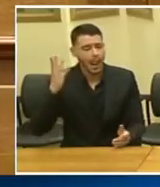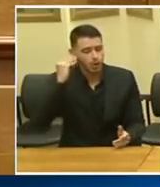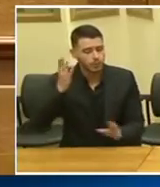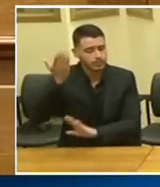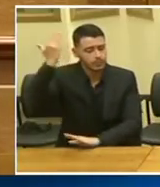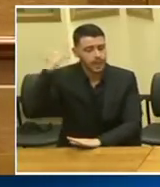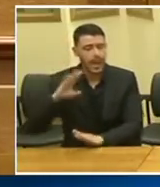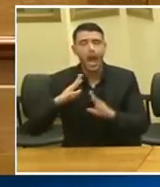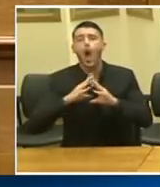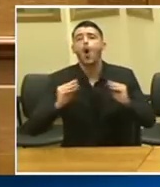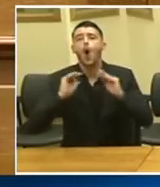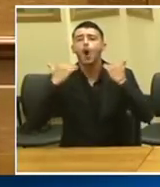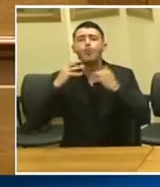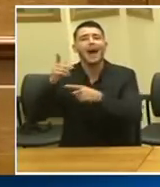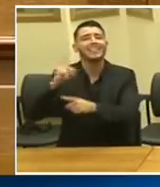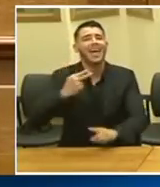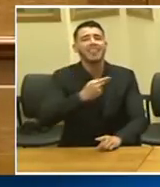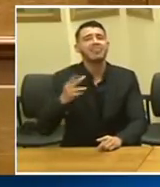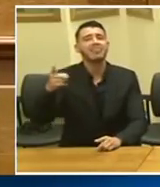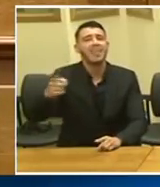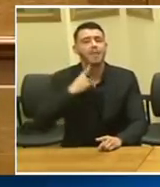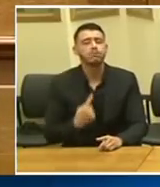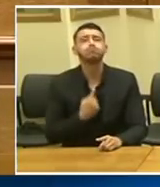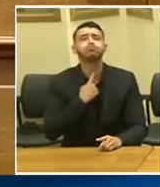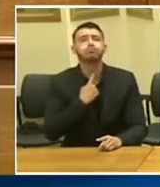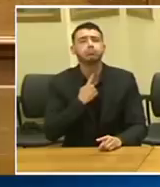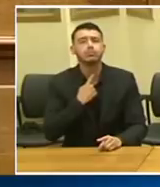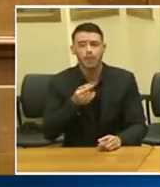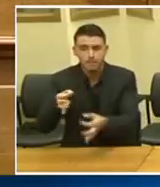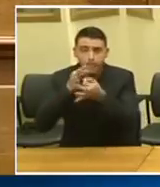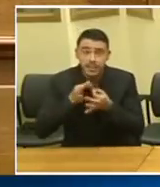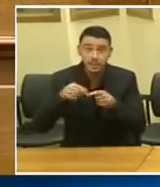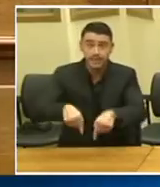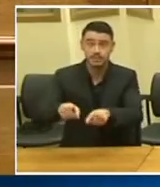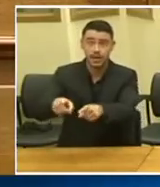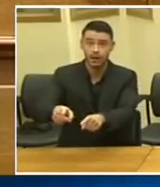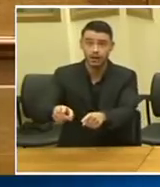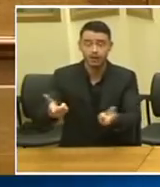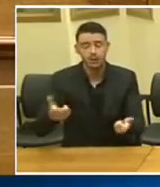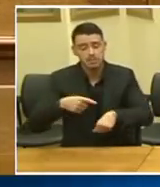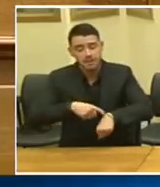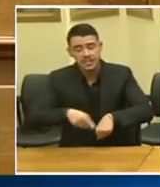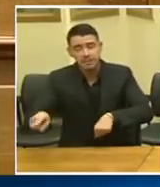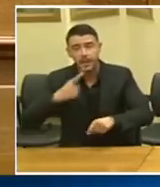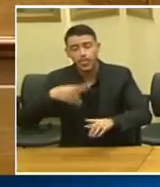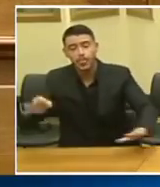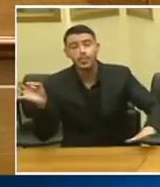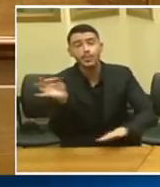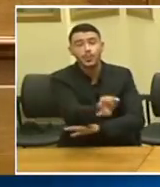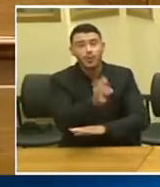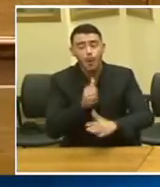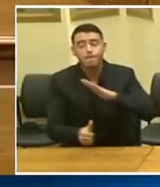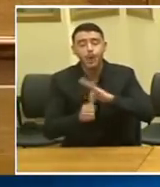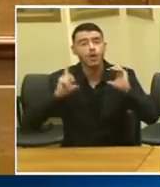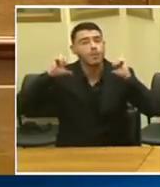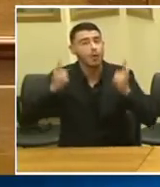μπλόφα και δεν ήταν η μεγάλη στρατηγική κίνηση. Βλέπουμε άθλιες επιθέσεις στον πρόεδρο της Δημοκρατίας και άθλιες